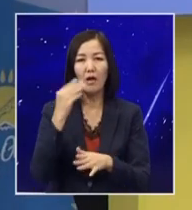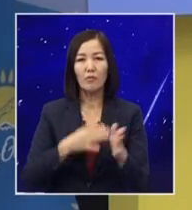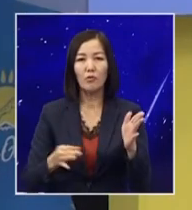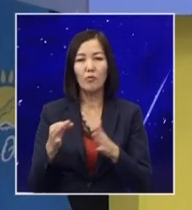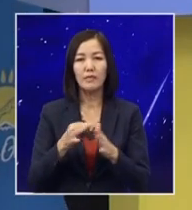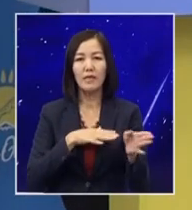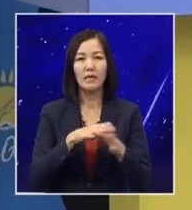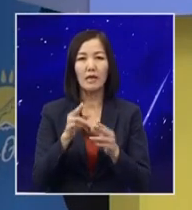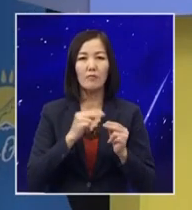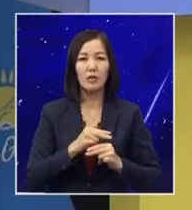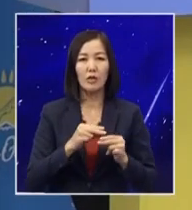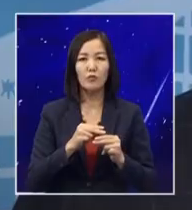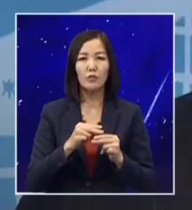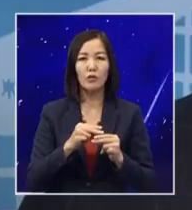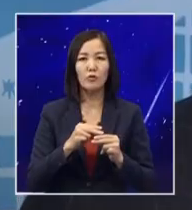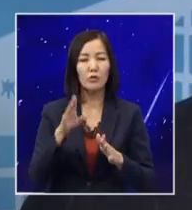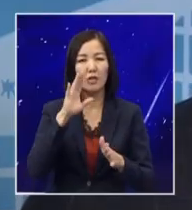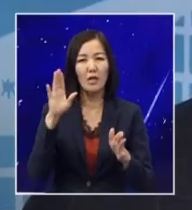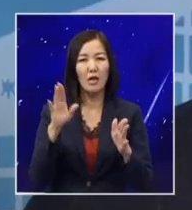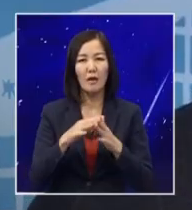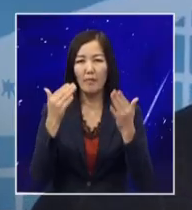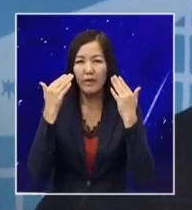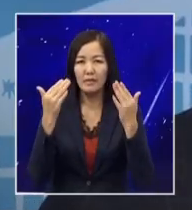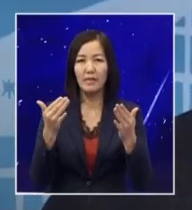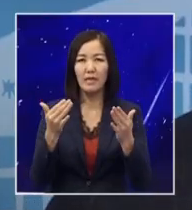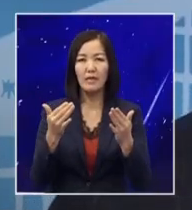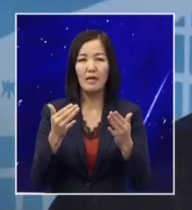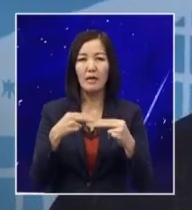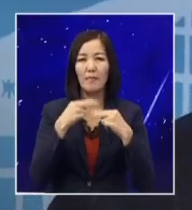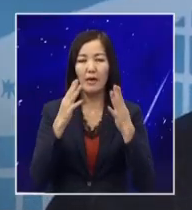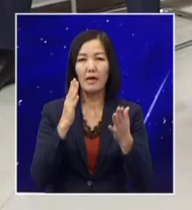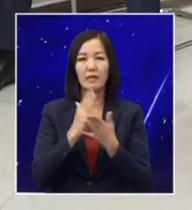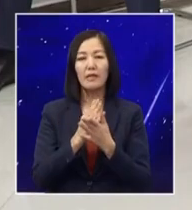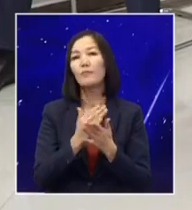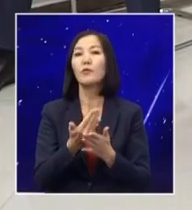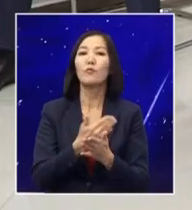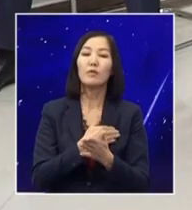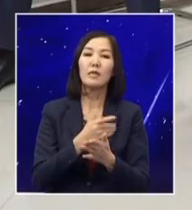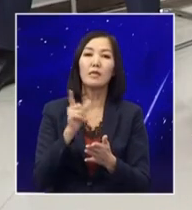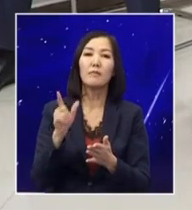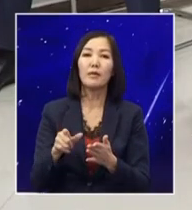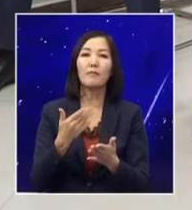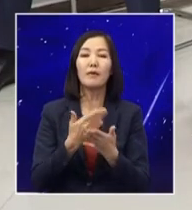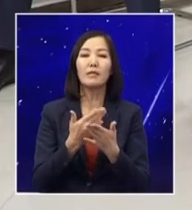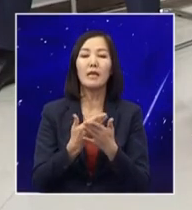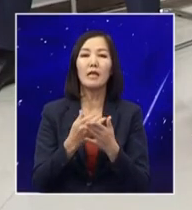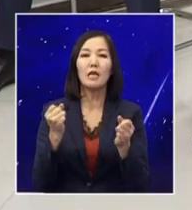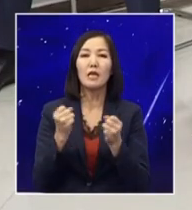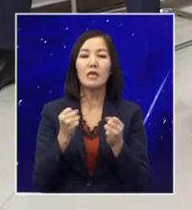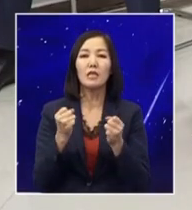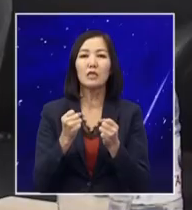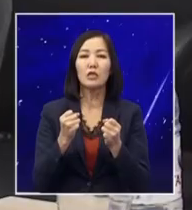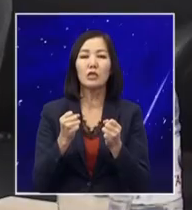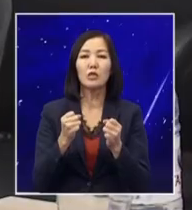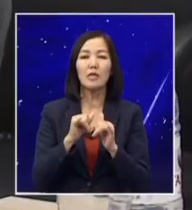бүгінде Алматы облысында атқарылып жатқан жұмыстар тұрғысында хабарсыз екендіктерін байқатып алды. Үміткердің бірі, мәселен, қысқы спорт